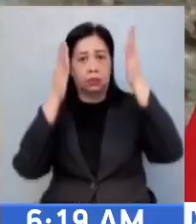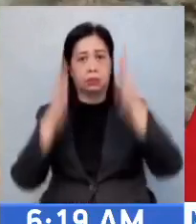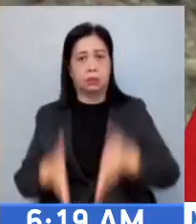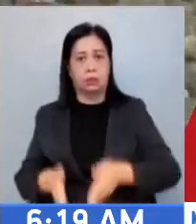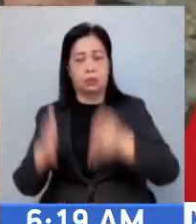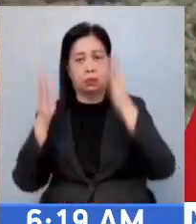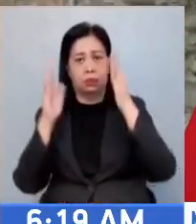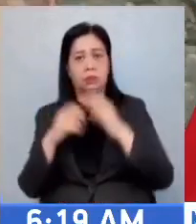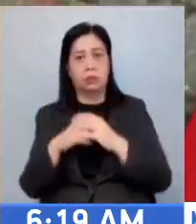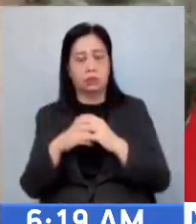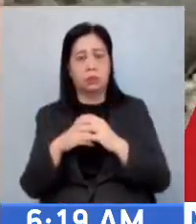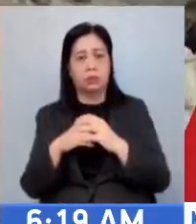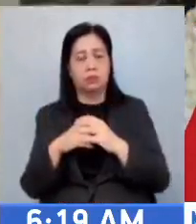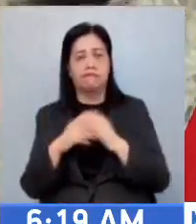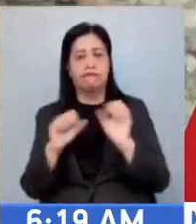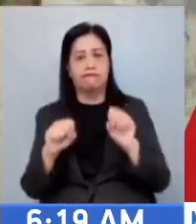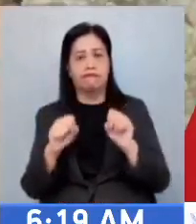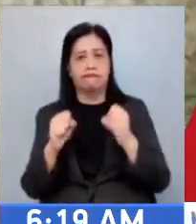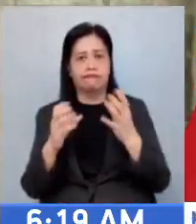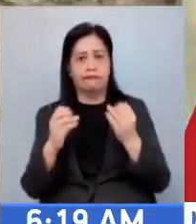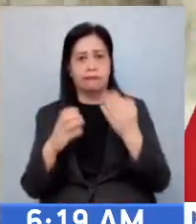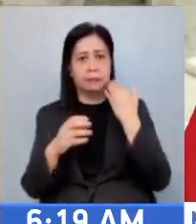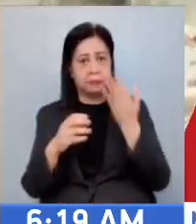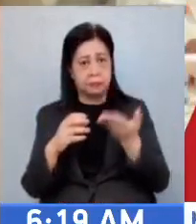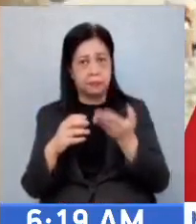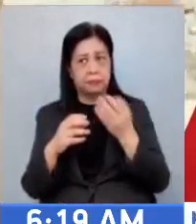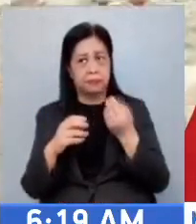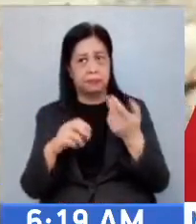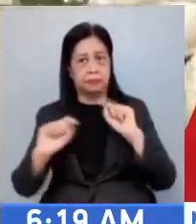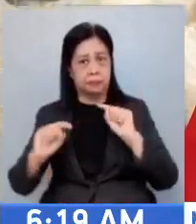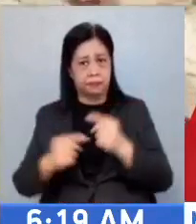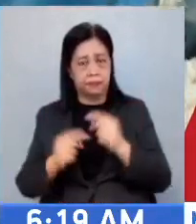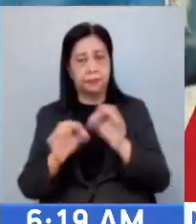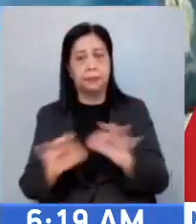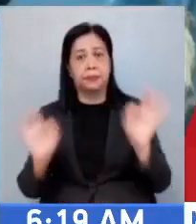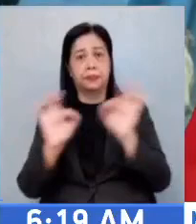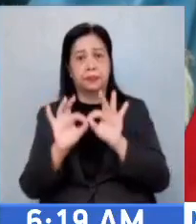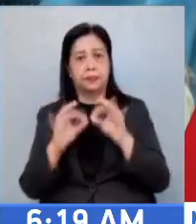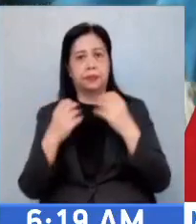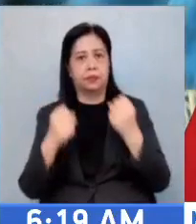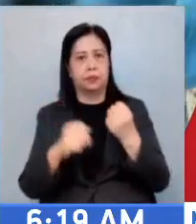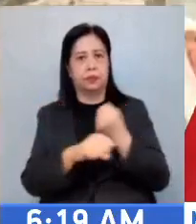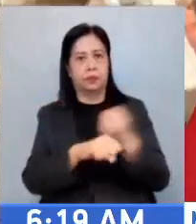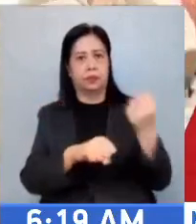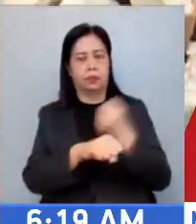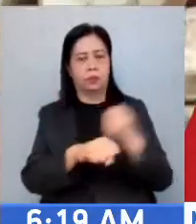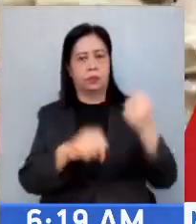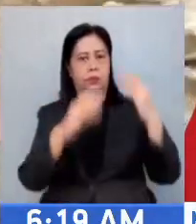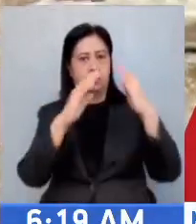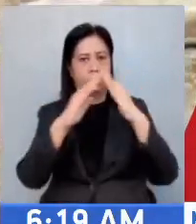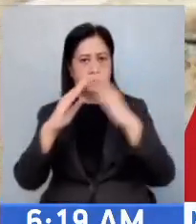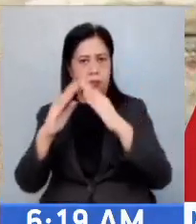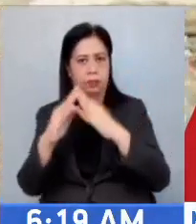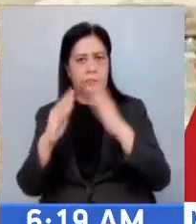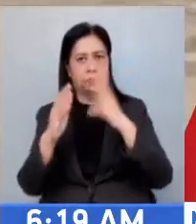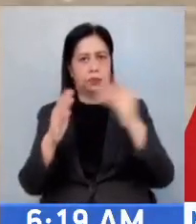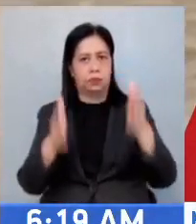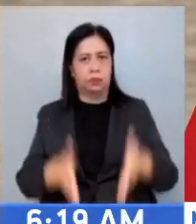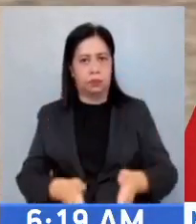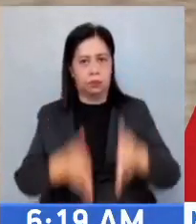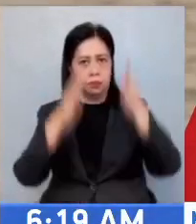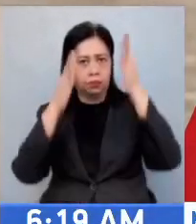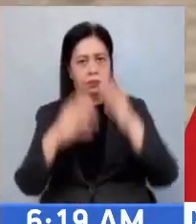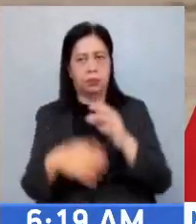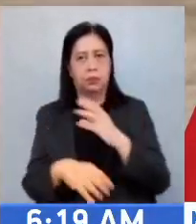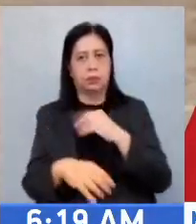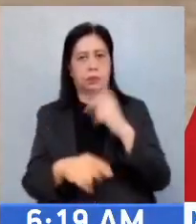at masugatan. Importante po na patibayin ang mga bahay at gusali at maging tama ang pagresponde